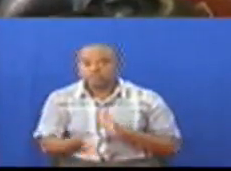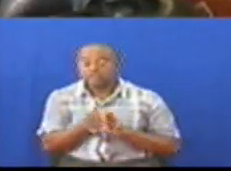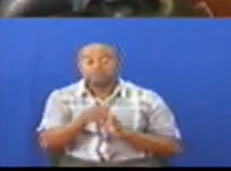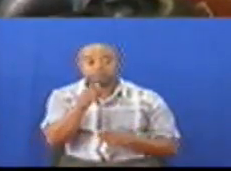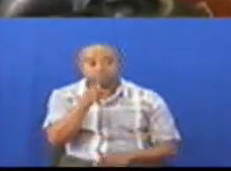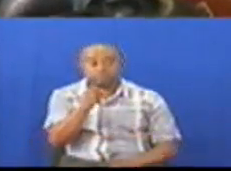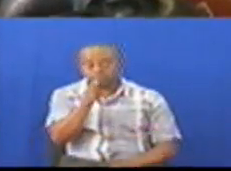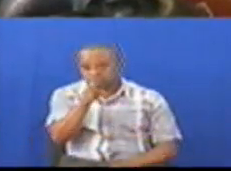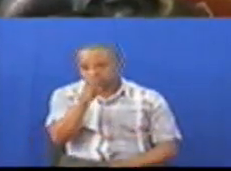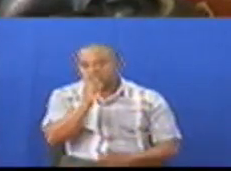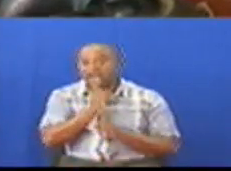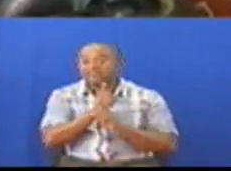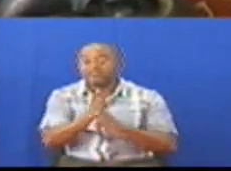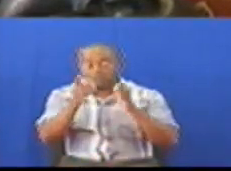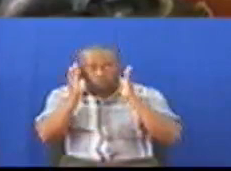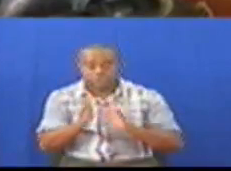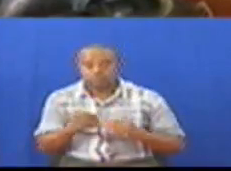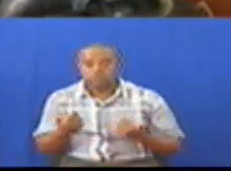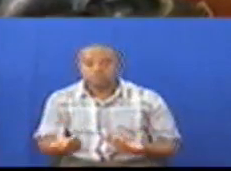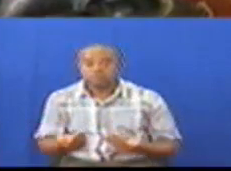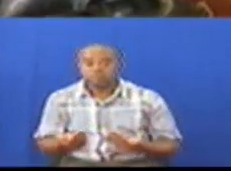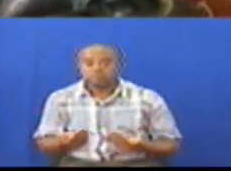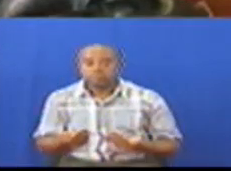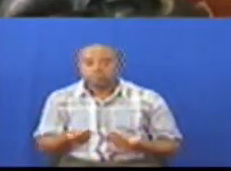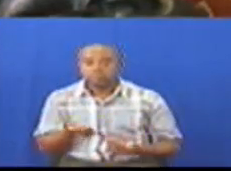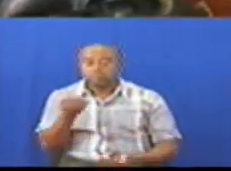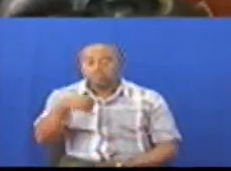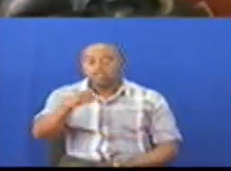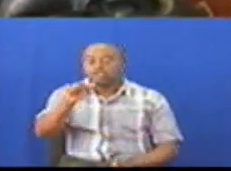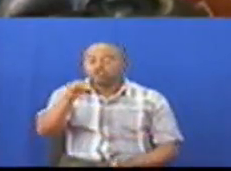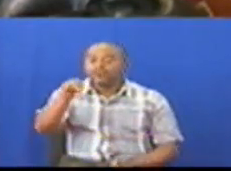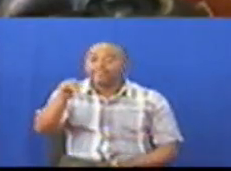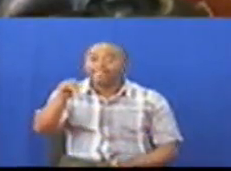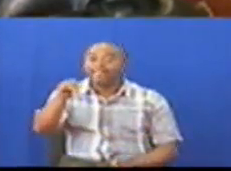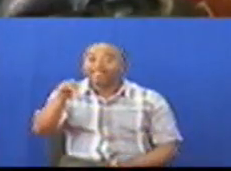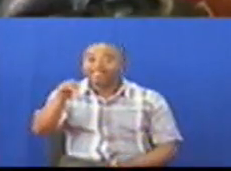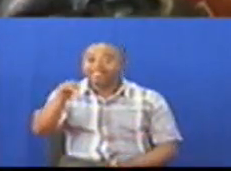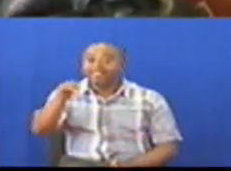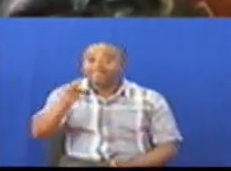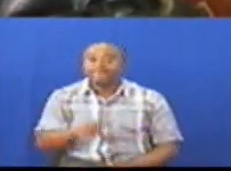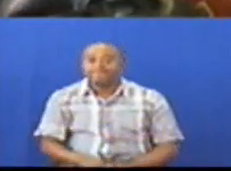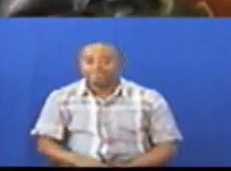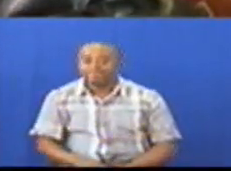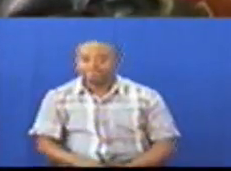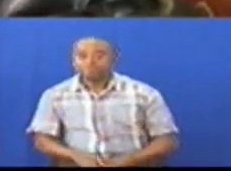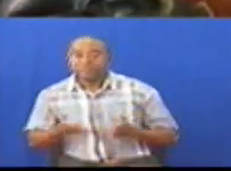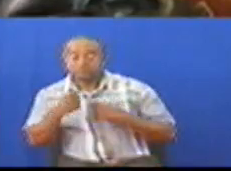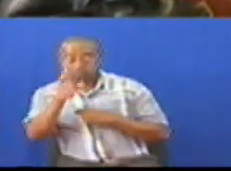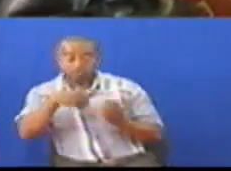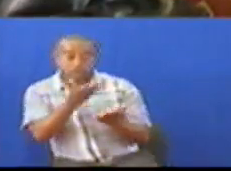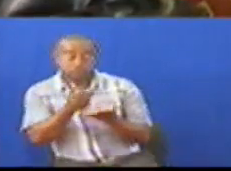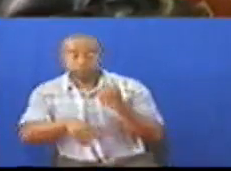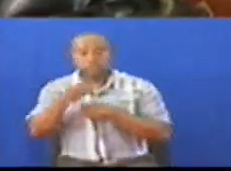mheshimiwa kama ulivyosikiliza wasilishaji wa vipunde, waziri wa nchi ofisi ya rais TAMISEMI amewasilisha hotuba